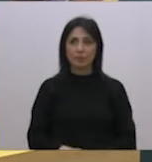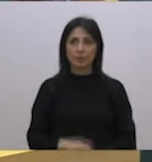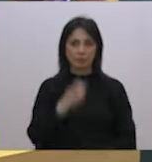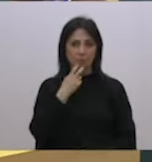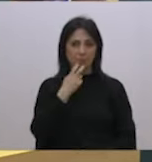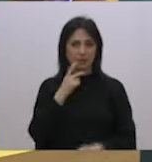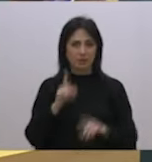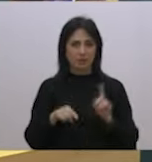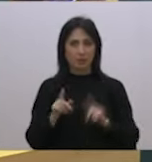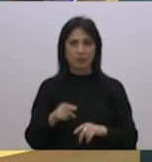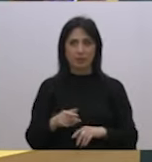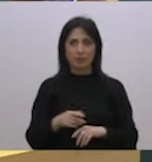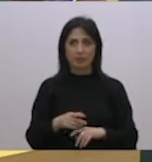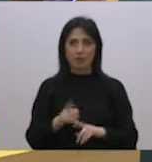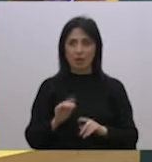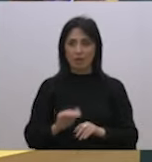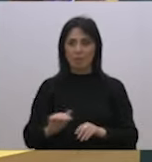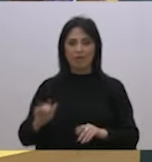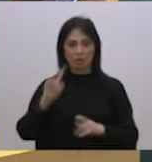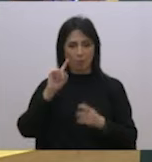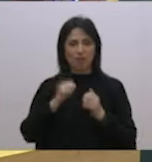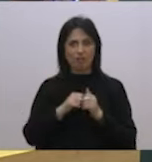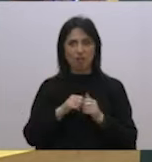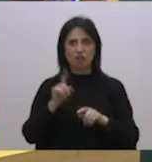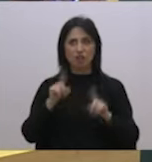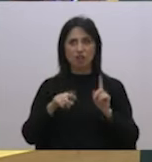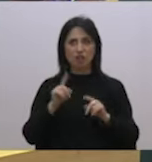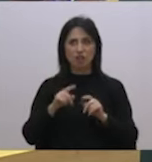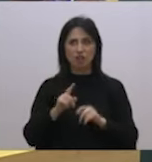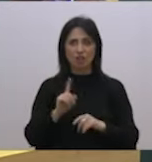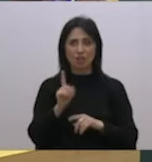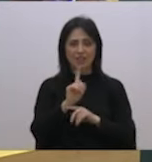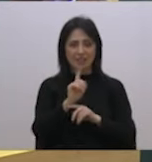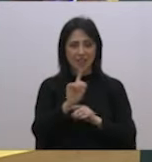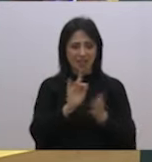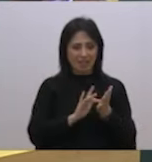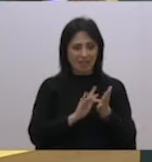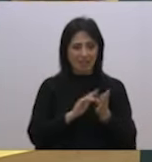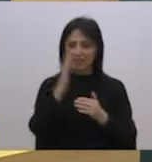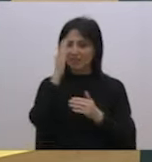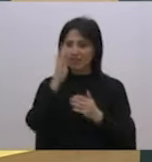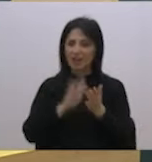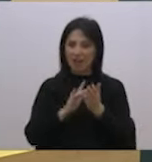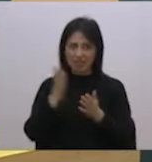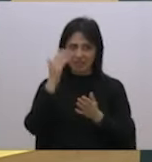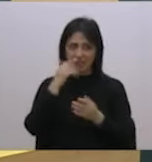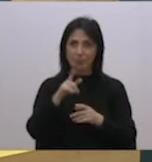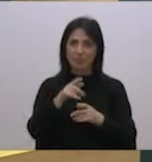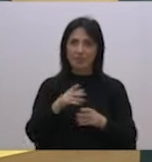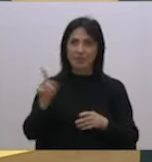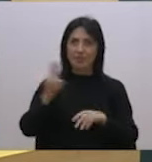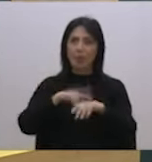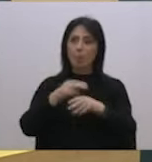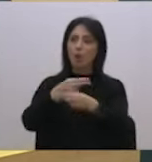Მეცინება ხანდახან რა, ბავშვობაში გვახსოვს ყველა, ზოგი სანთელზე მკითხაობდა, ზოგი სარკეზე, ზოგი კარტზე, მაშინ დაურიგოთ ამ